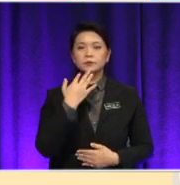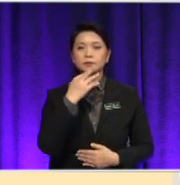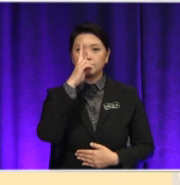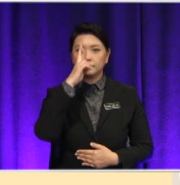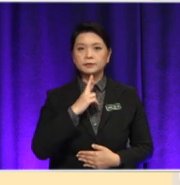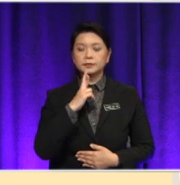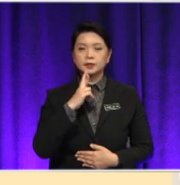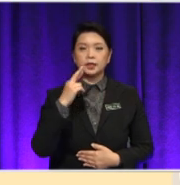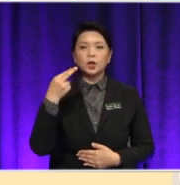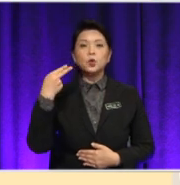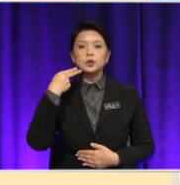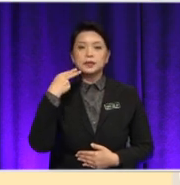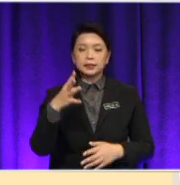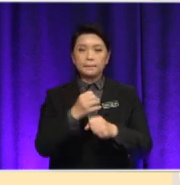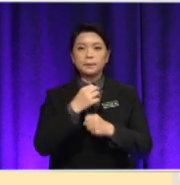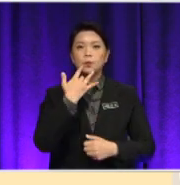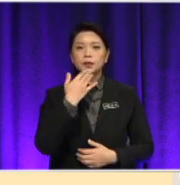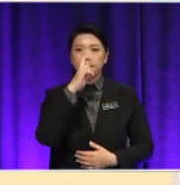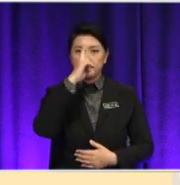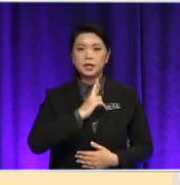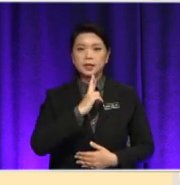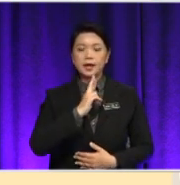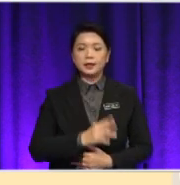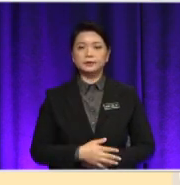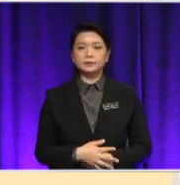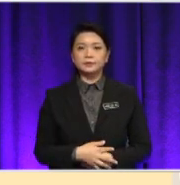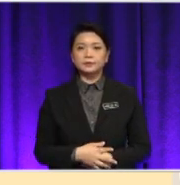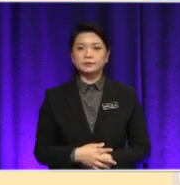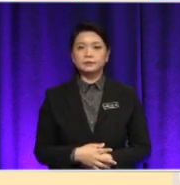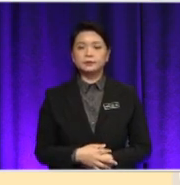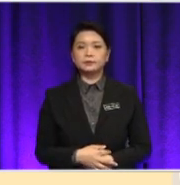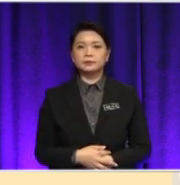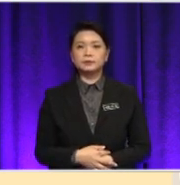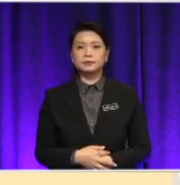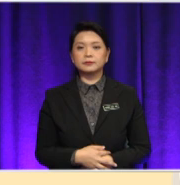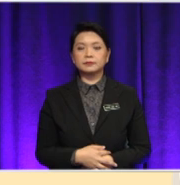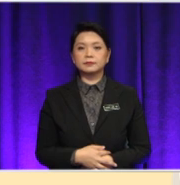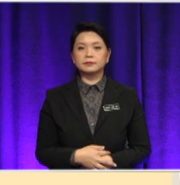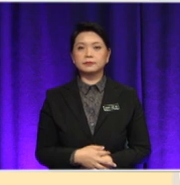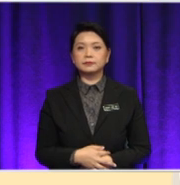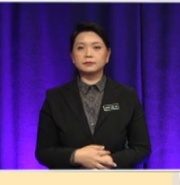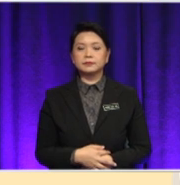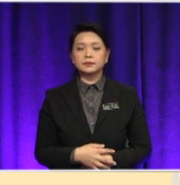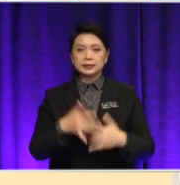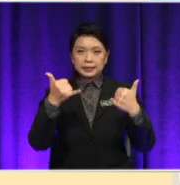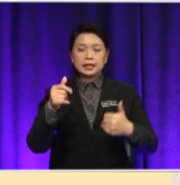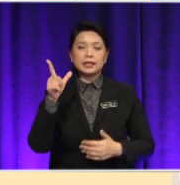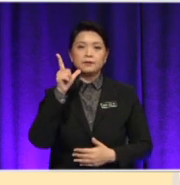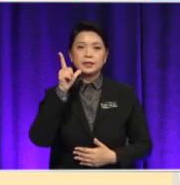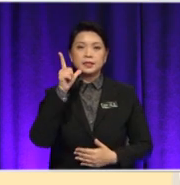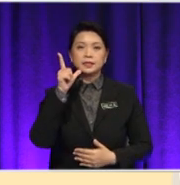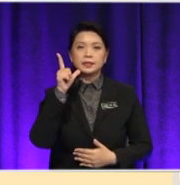Warna merah. Okey, Husna, tiada pilihan warna merah. Seterusnya kita pergi Lavanya. Saya lontar